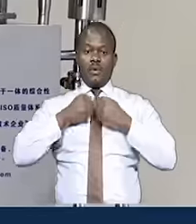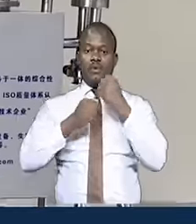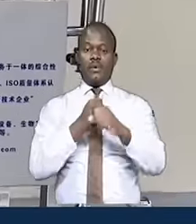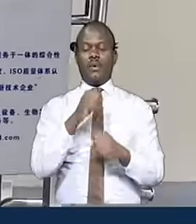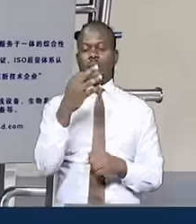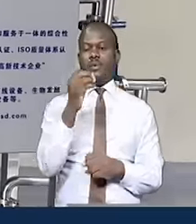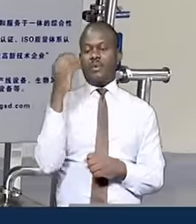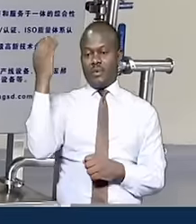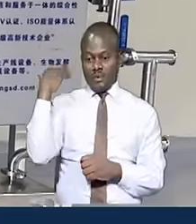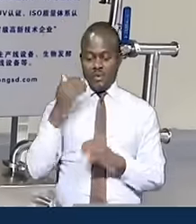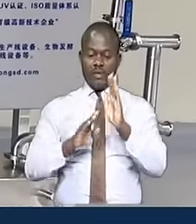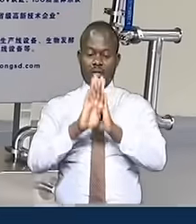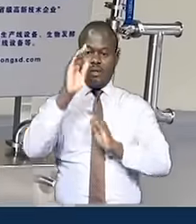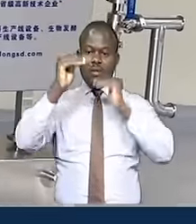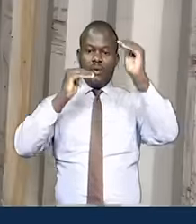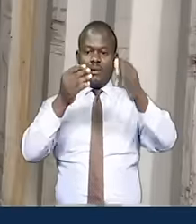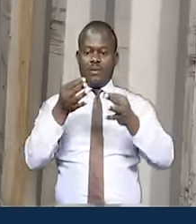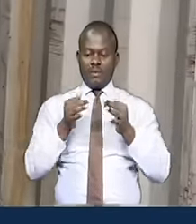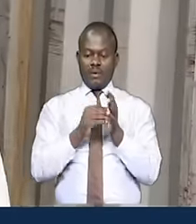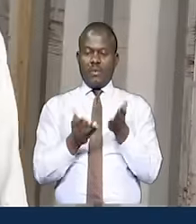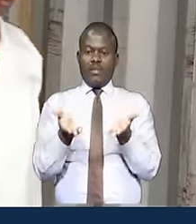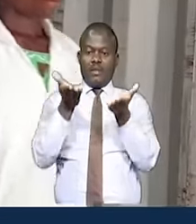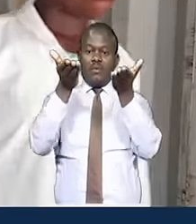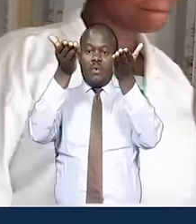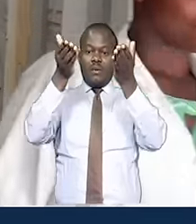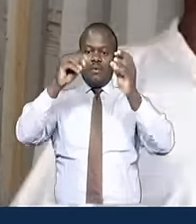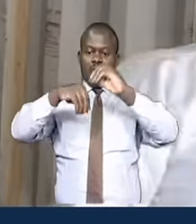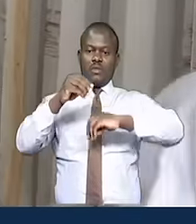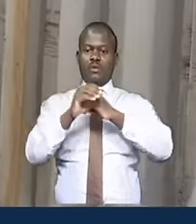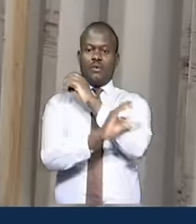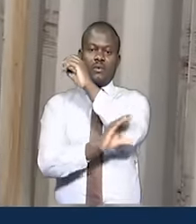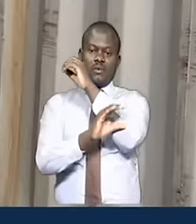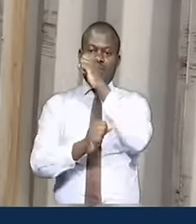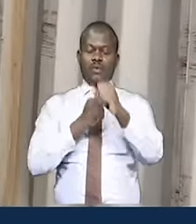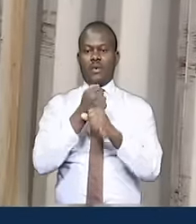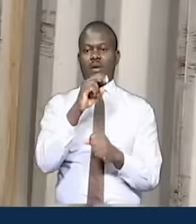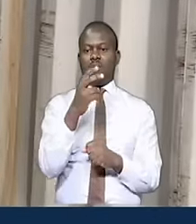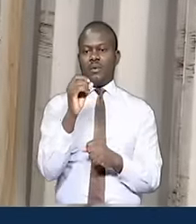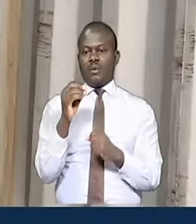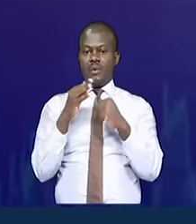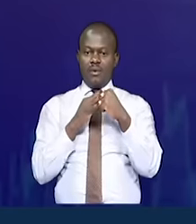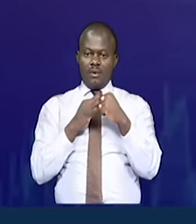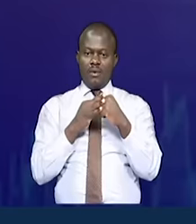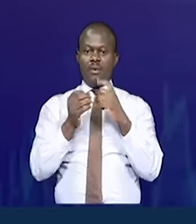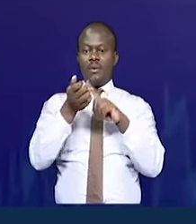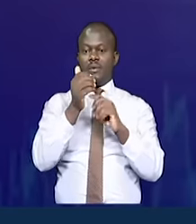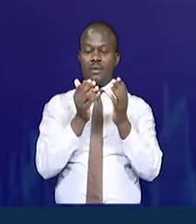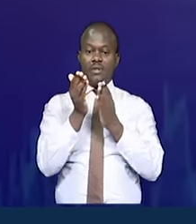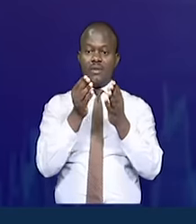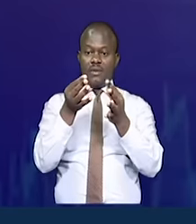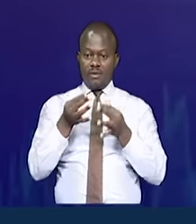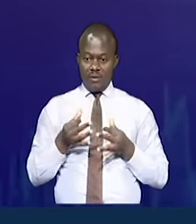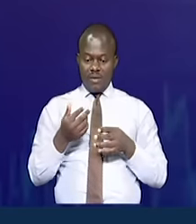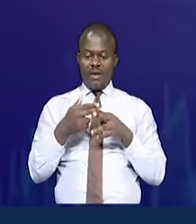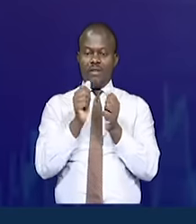30 ishize ni iterambere ry'urwego rw'imari n'izamuka ry'umusaruro mu mwe w'igihugu. Mu mwaka wa 2008 abagerwaho na serivisi z'imari